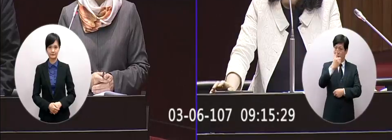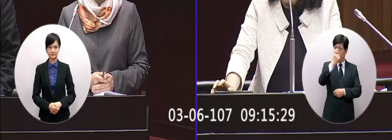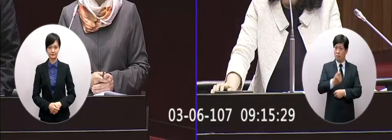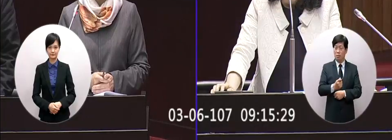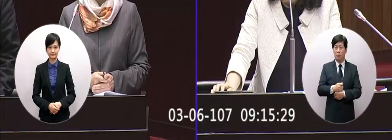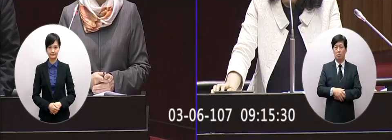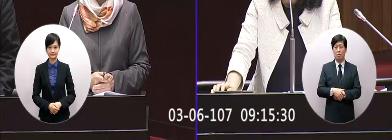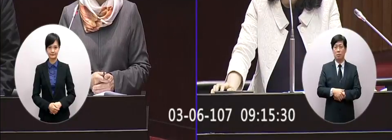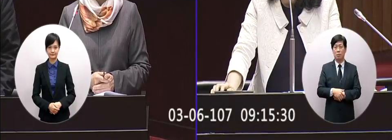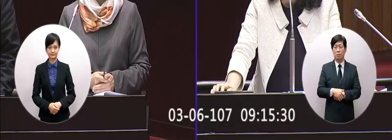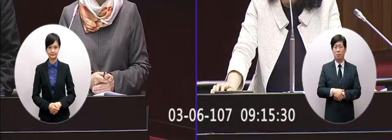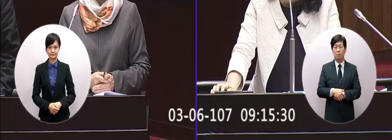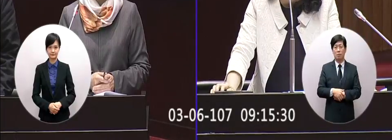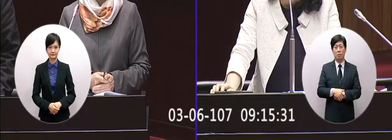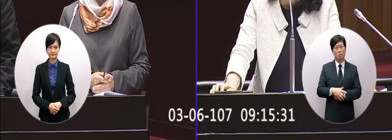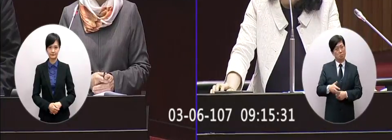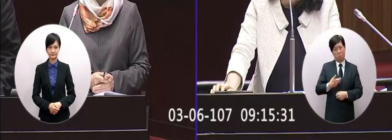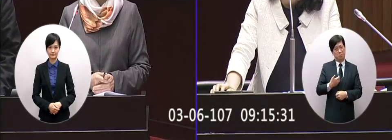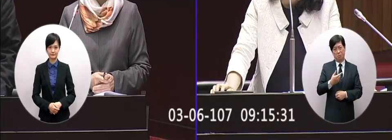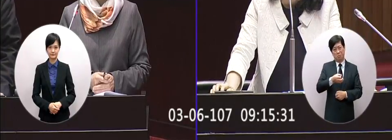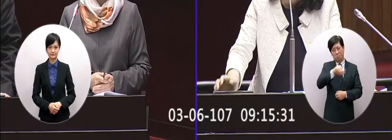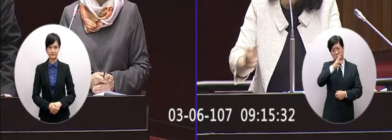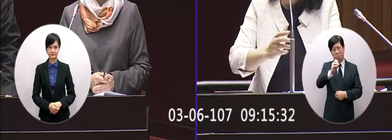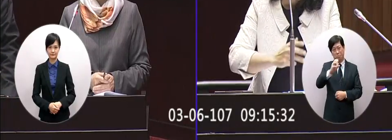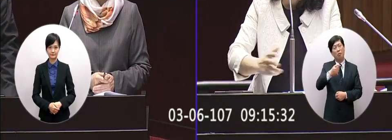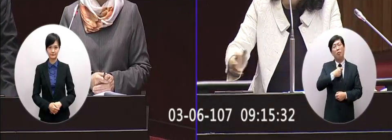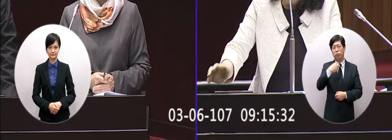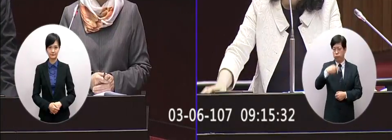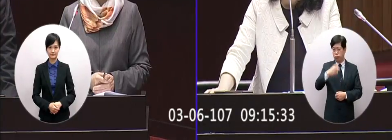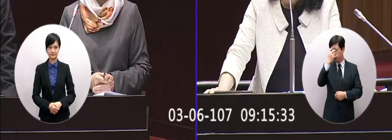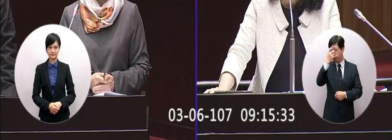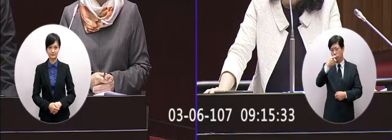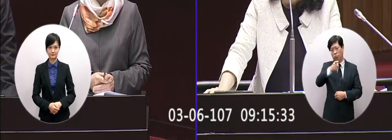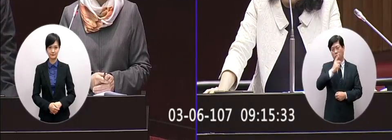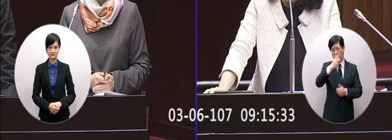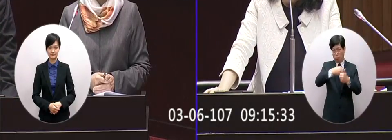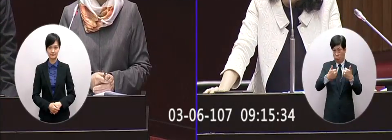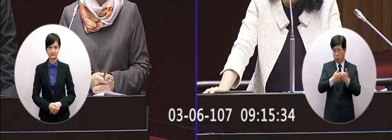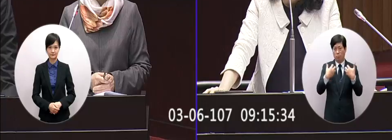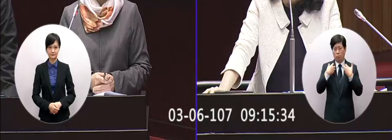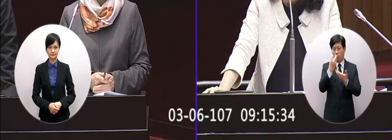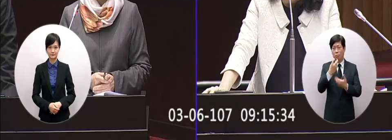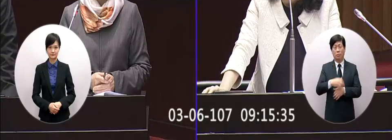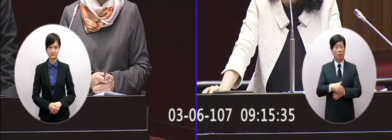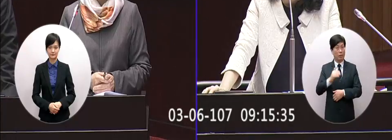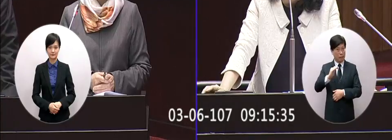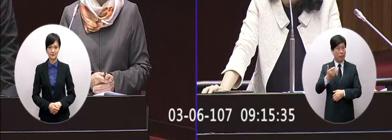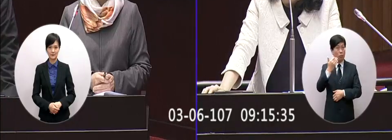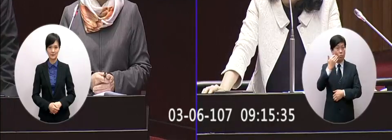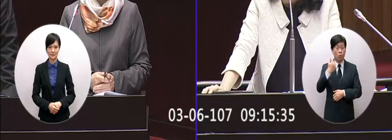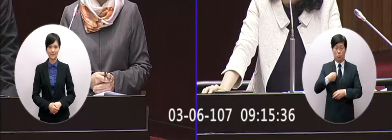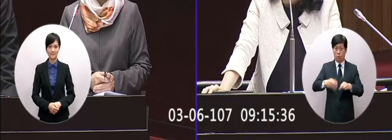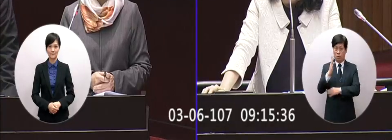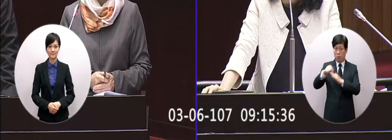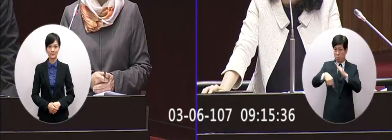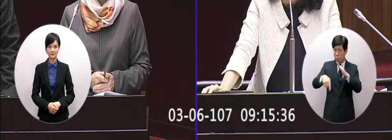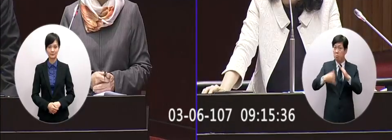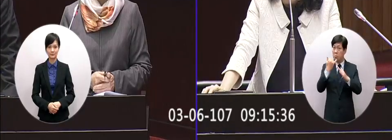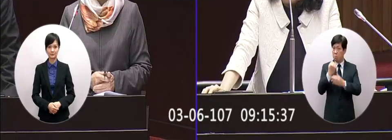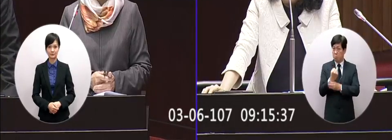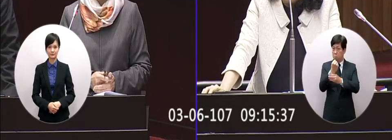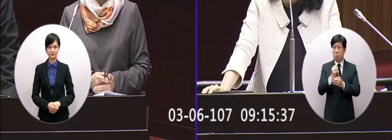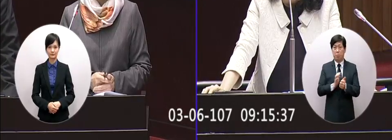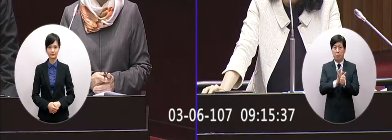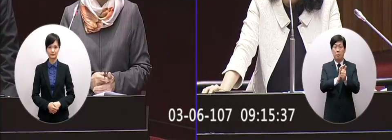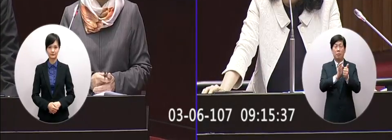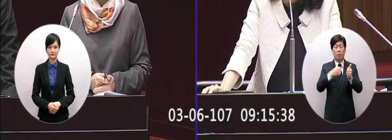吧，这个部分不晓得够不够，当然要看监督委员会的部分。但是如果说我们行政部门可以来协